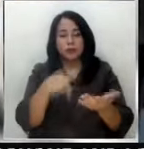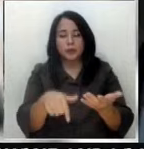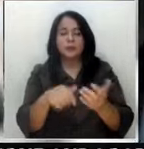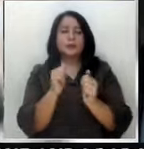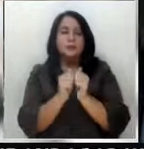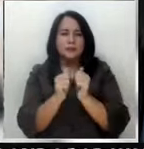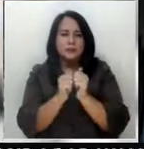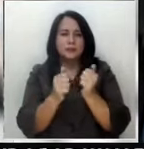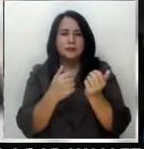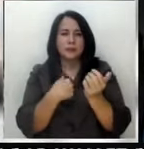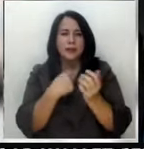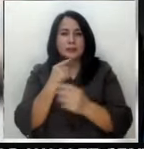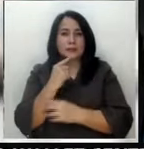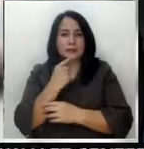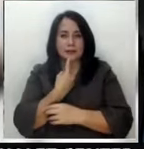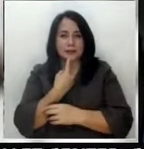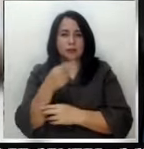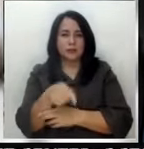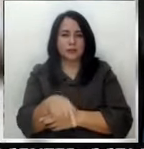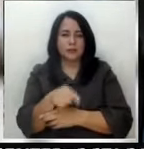the government